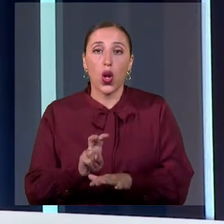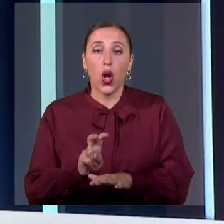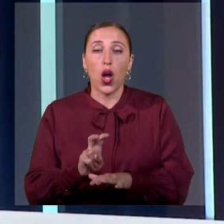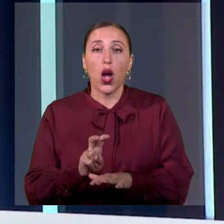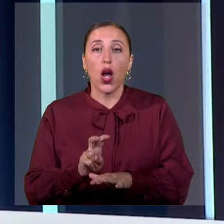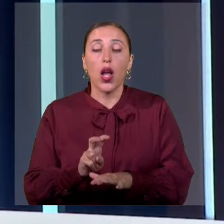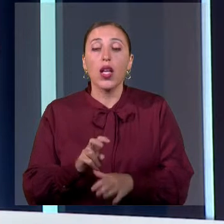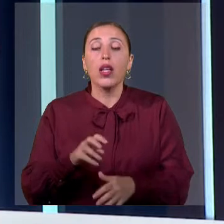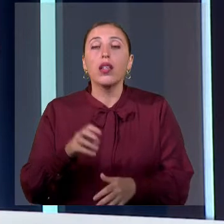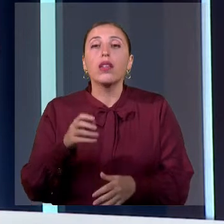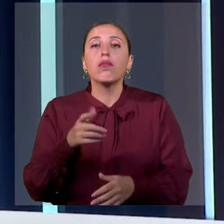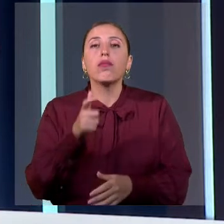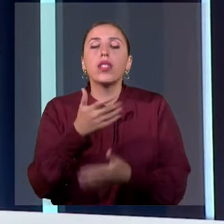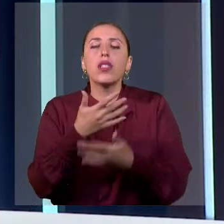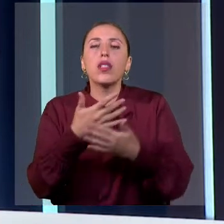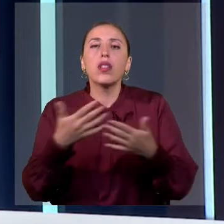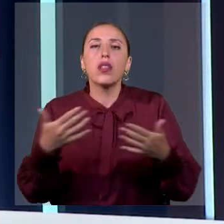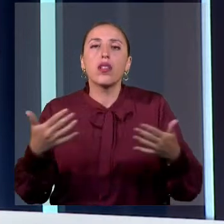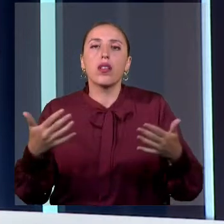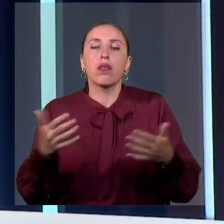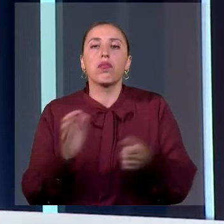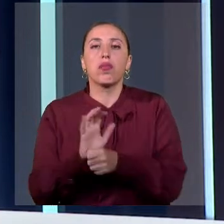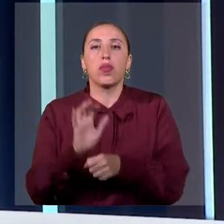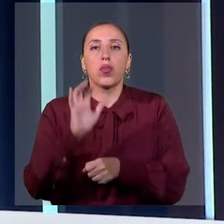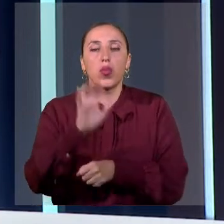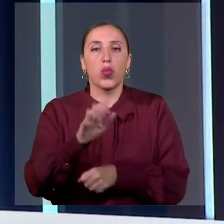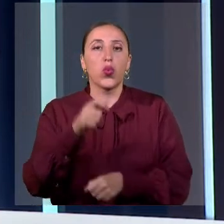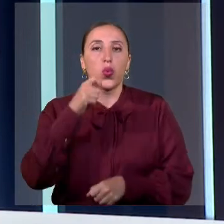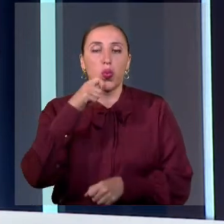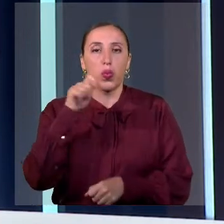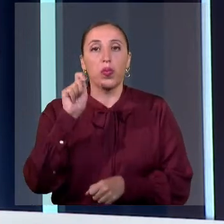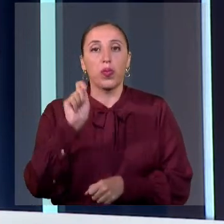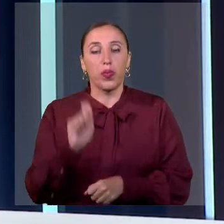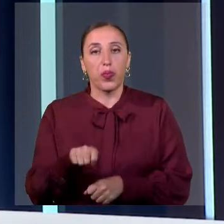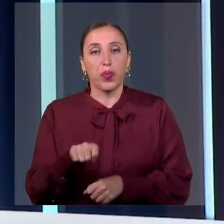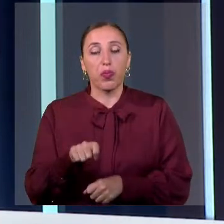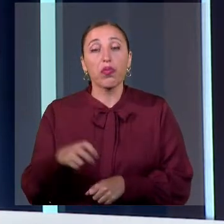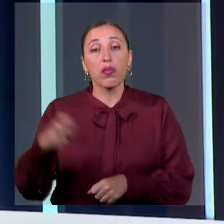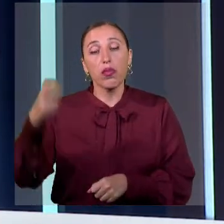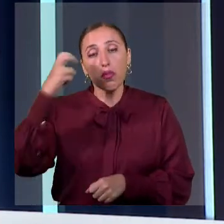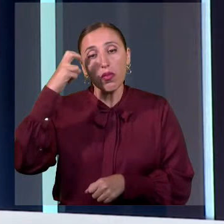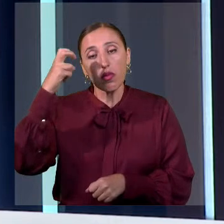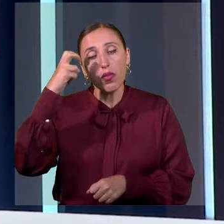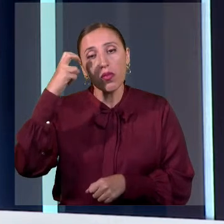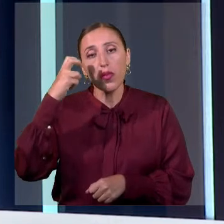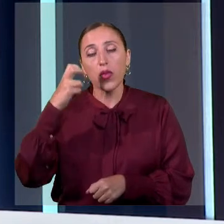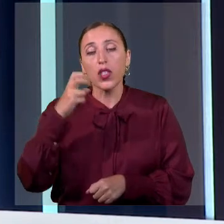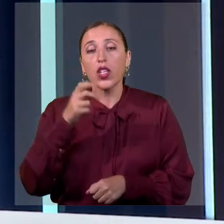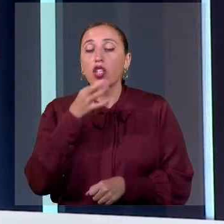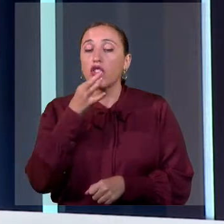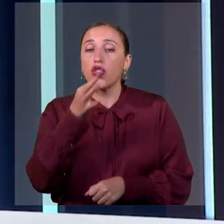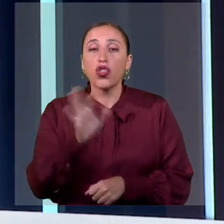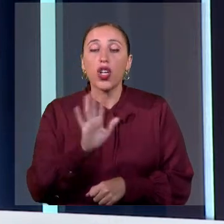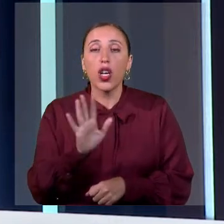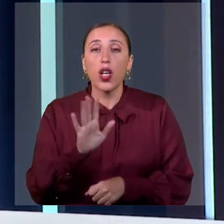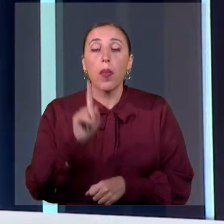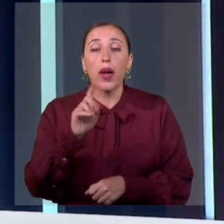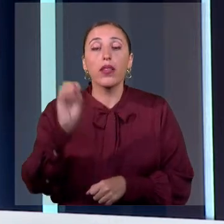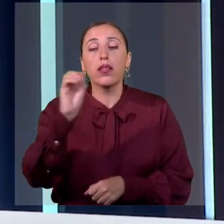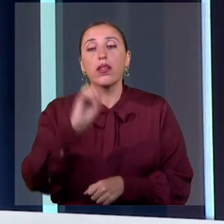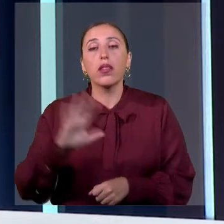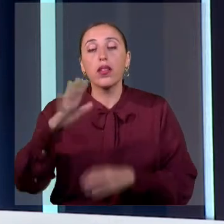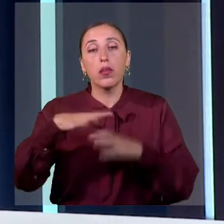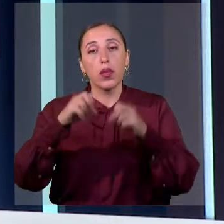զինամթերքի նոր խմբականակի մատակարարումը Ուկրաինային։ Կիևը չի կոնկրետացնում, բայց արևմտյան էքսպերտների, նաև